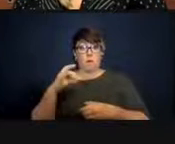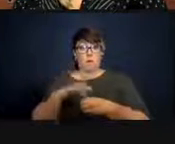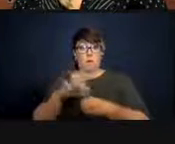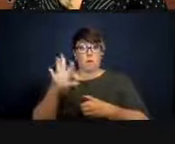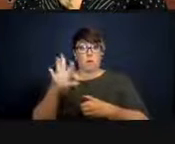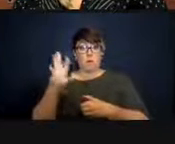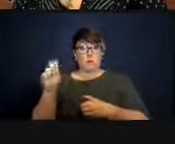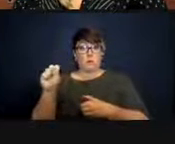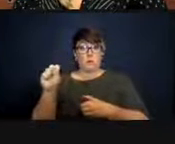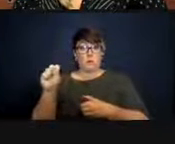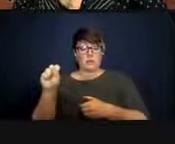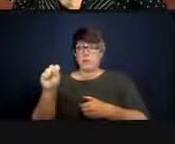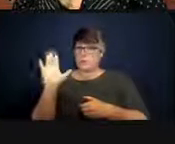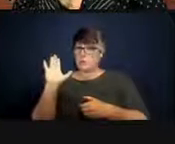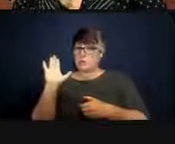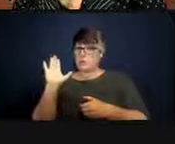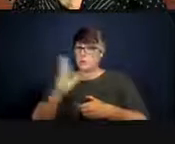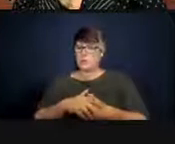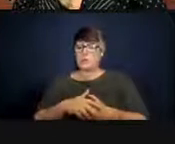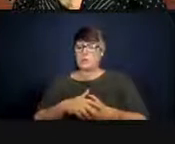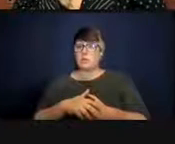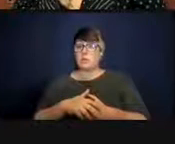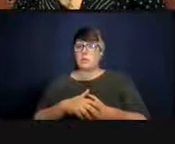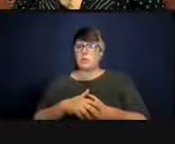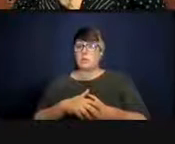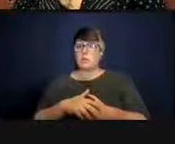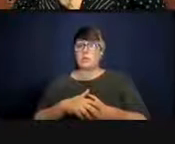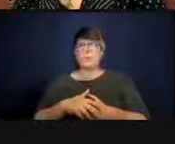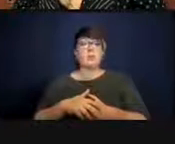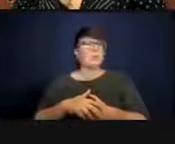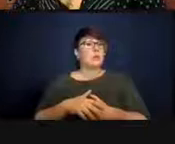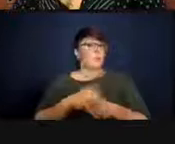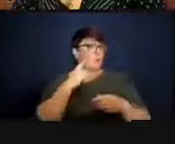رجاء تصويت، ارفعوا ايديكم.